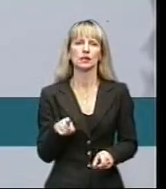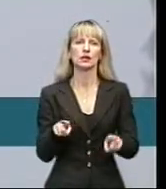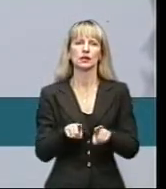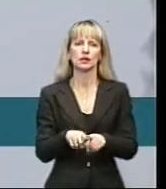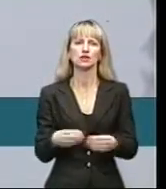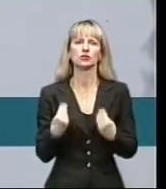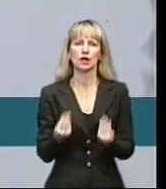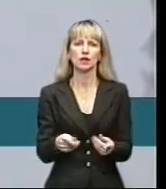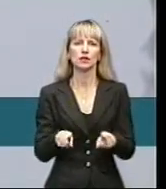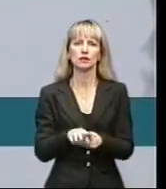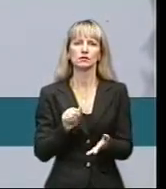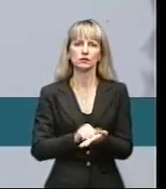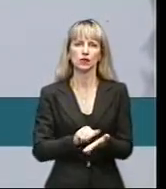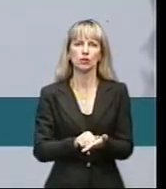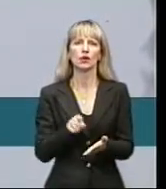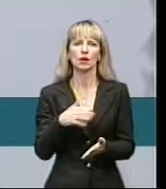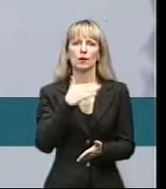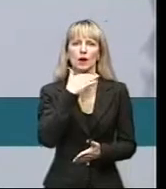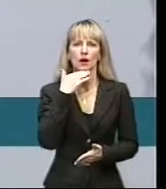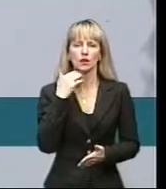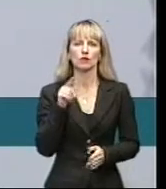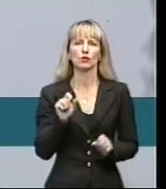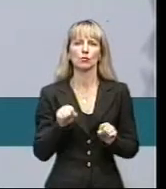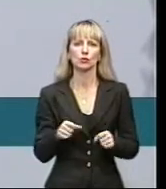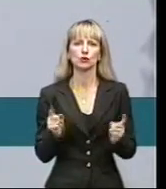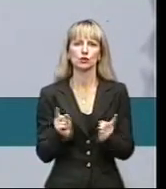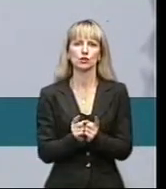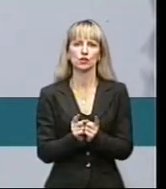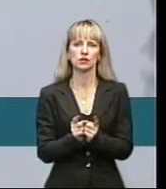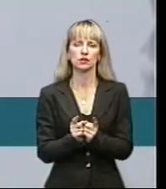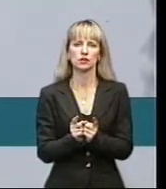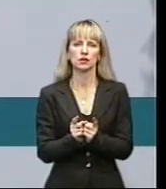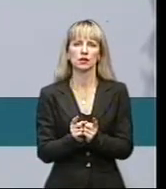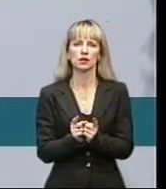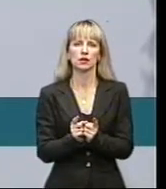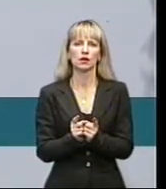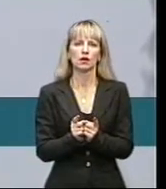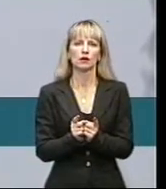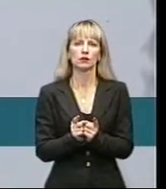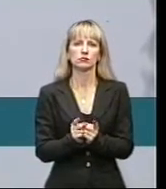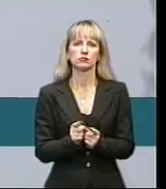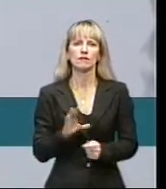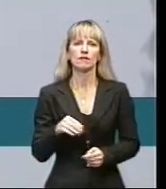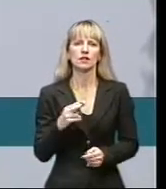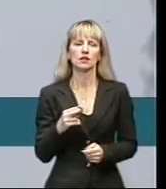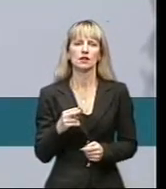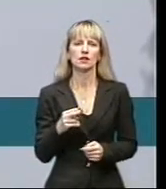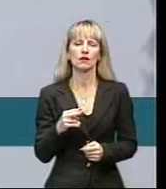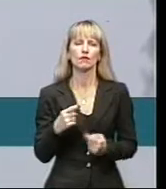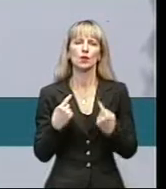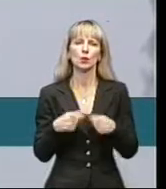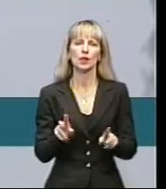надає такі документи, їх досить багато. Вони можуть зустрічатися в інших